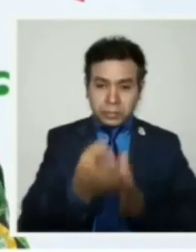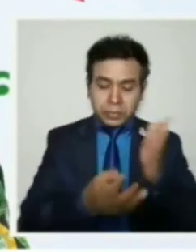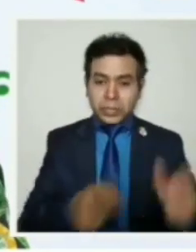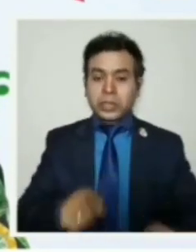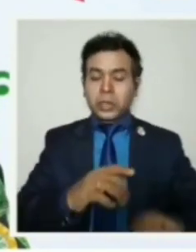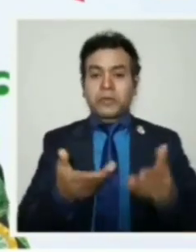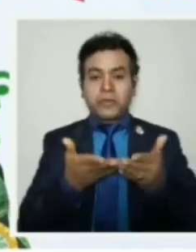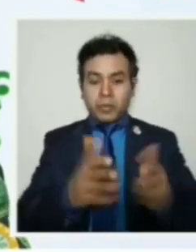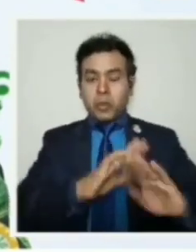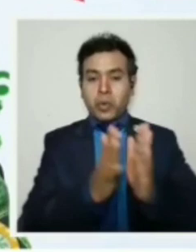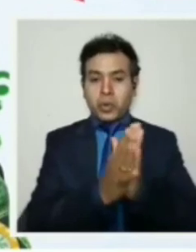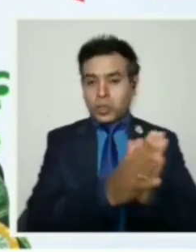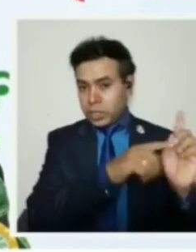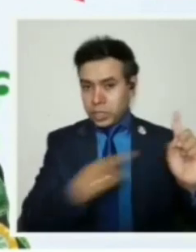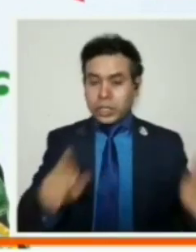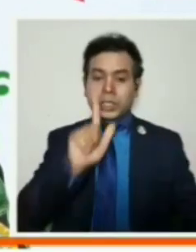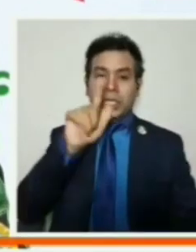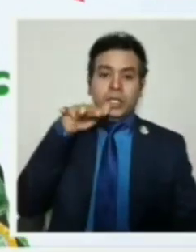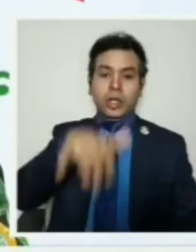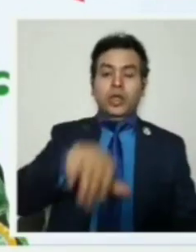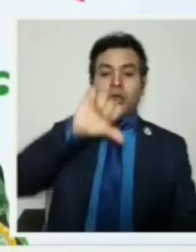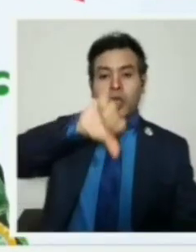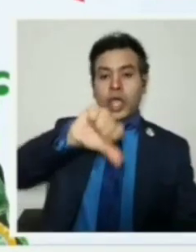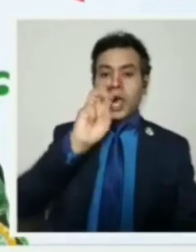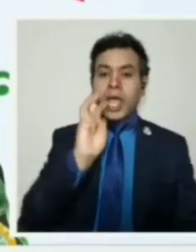স্বাস্থ্য অধিদপ্তরের ওয়েবসাইট